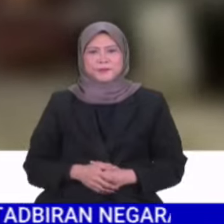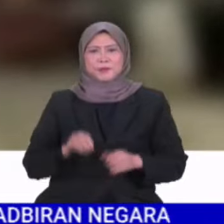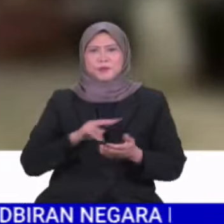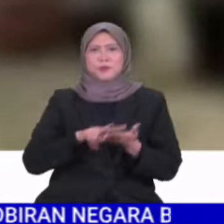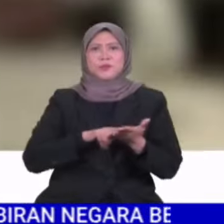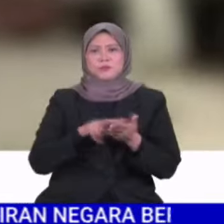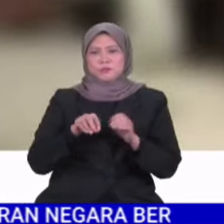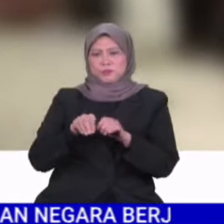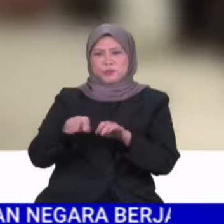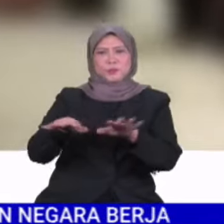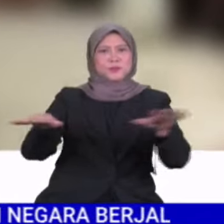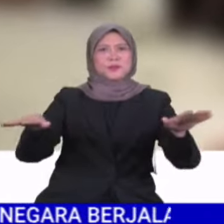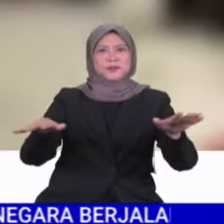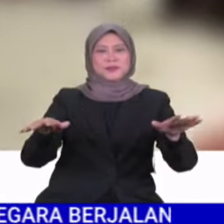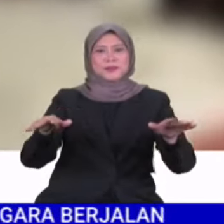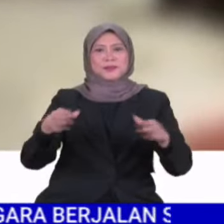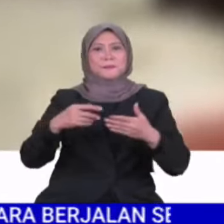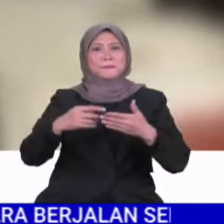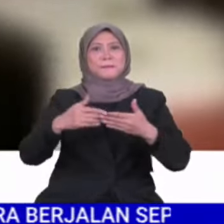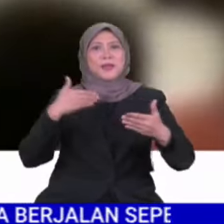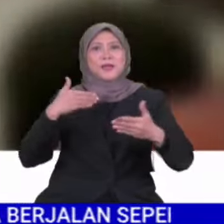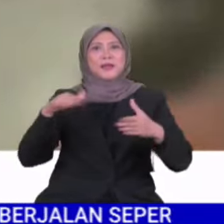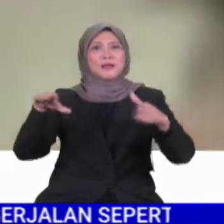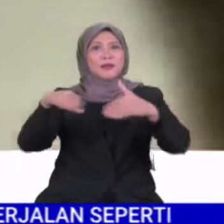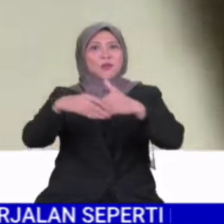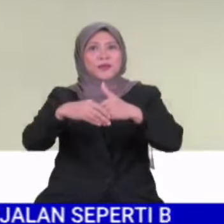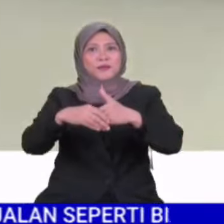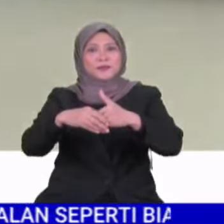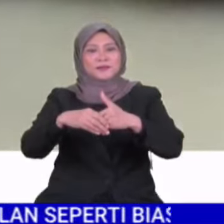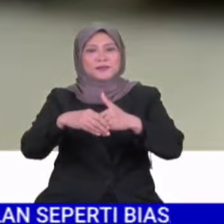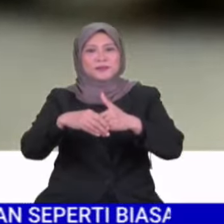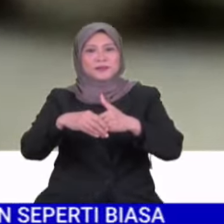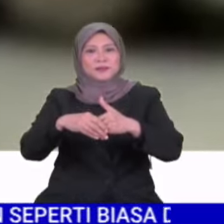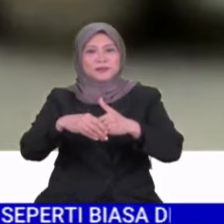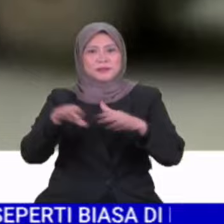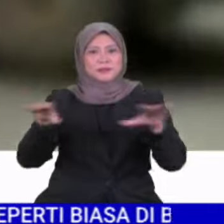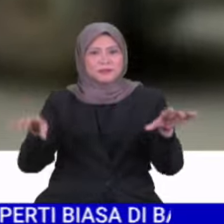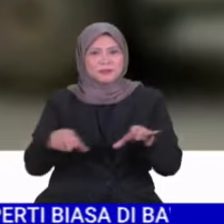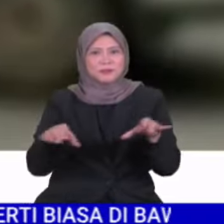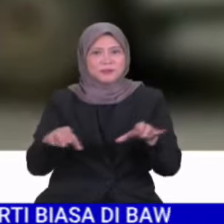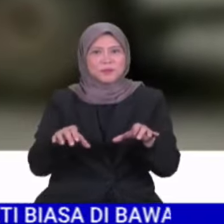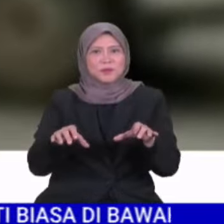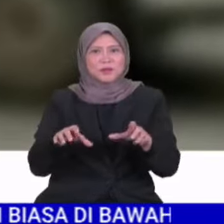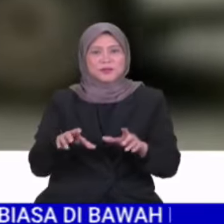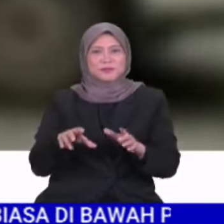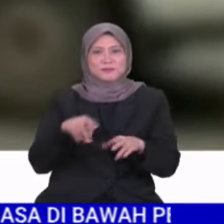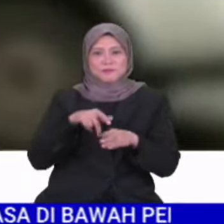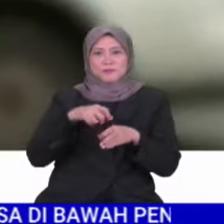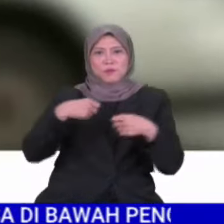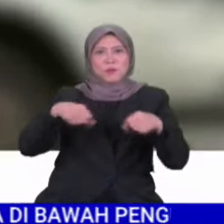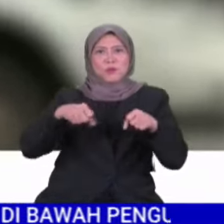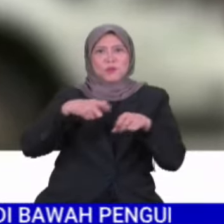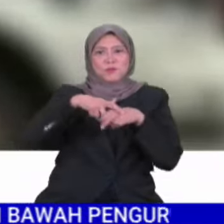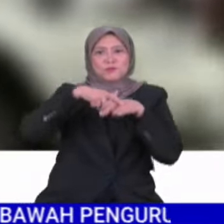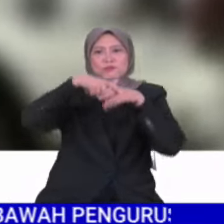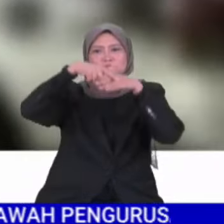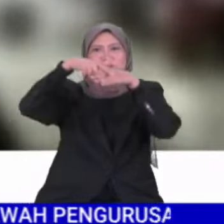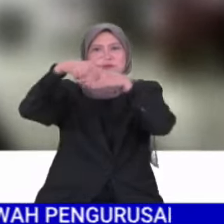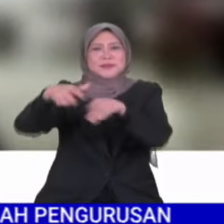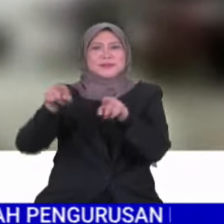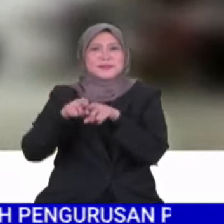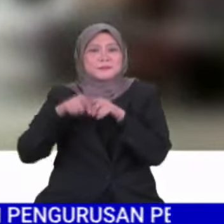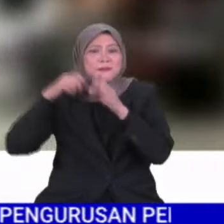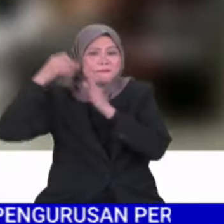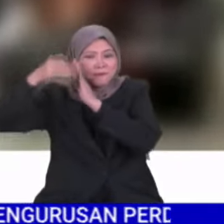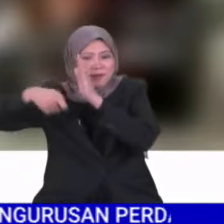Tular satu rakaman video pra-perkahwinan di laman Twitter yang melakukan aksi lagak ngeri seakan-akan dalam filem aksi